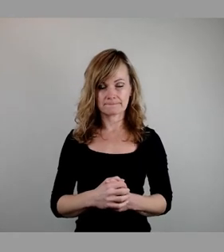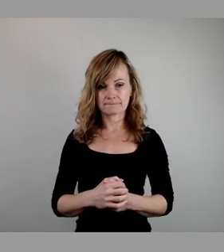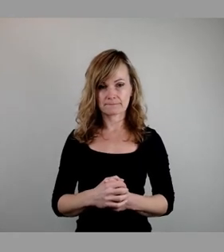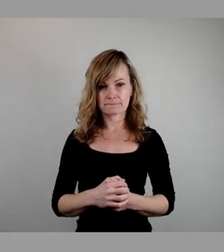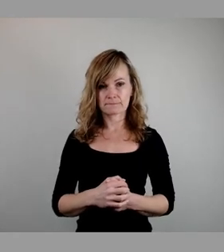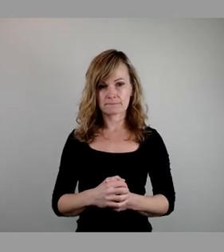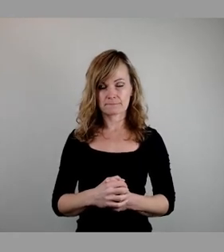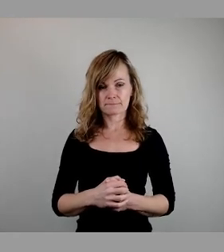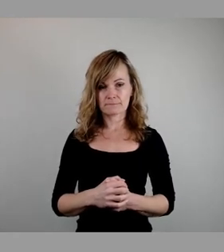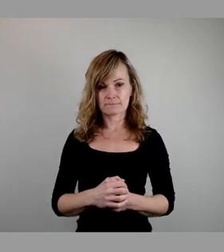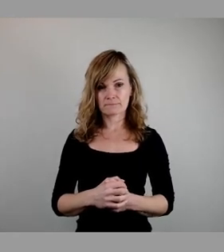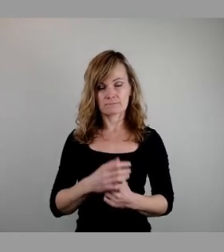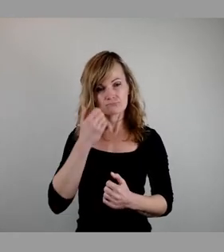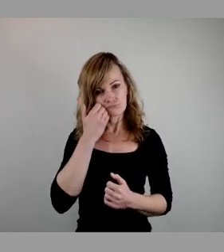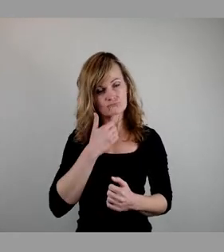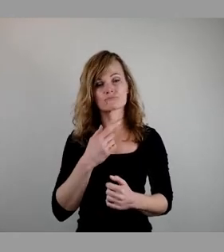hier bitte ich um das Stimmzeichen.